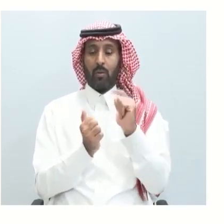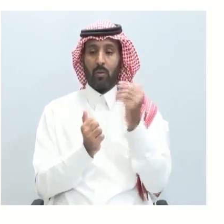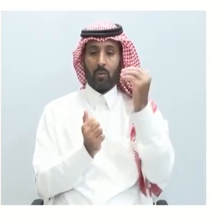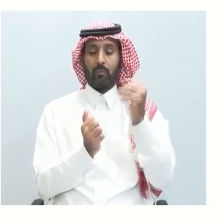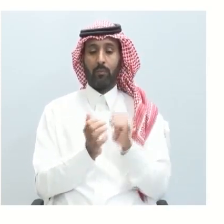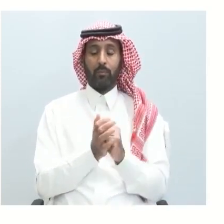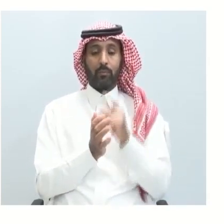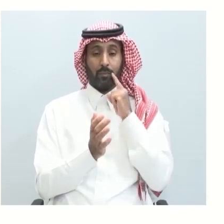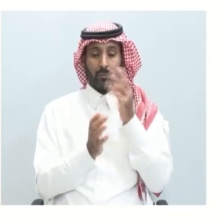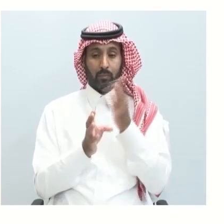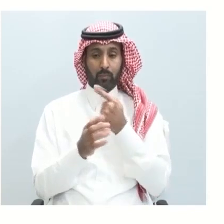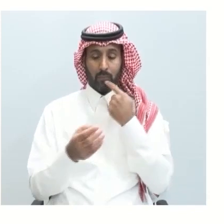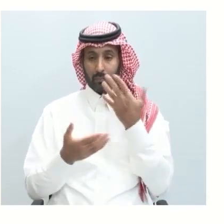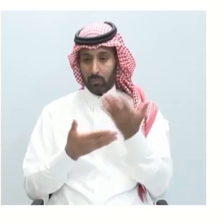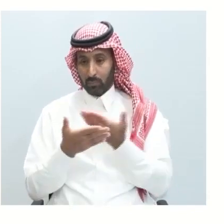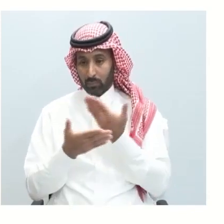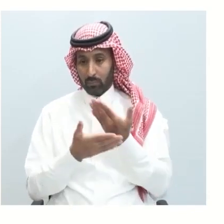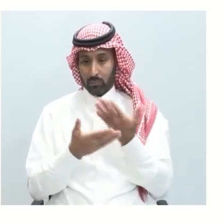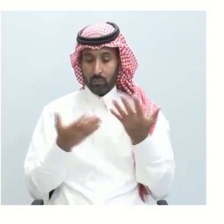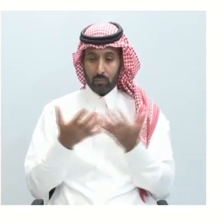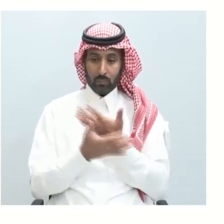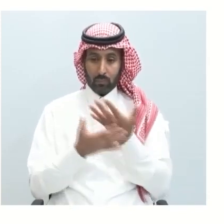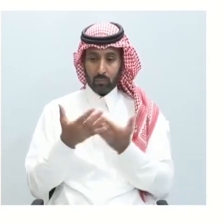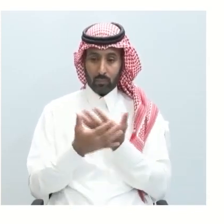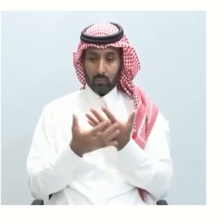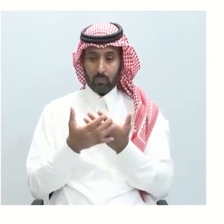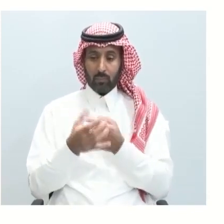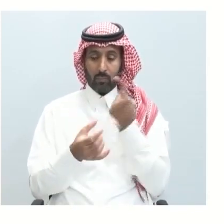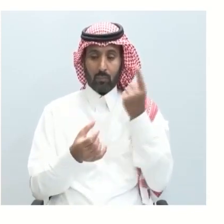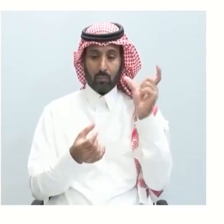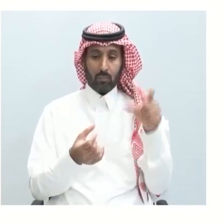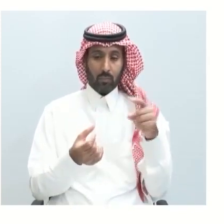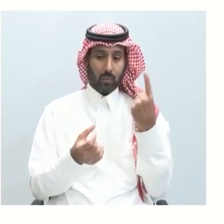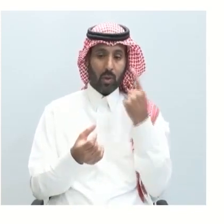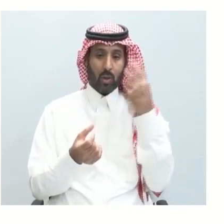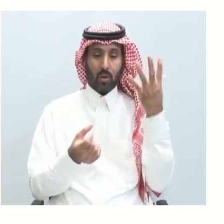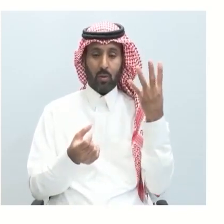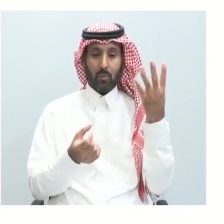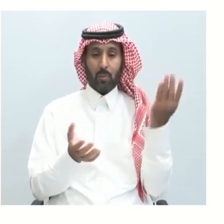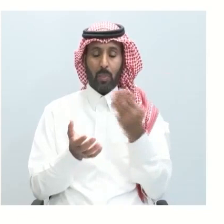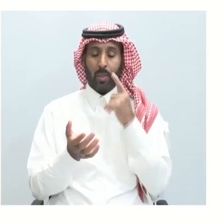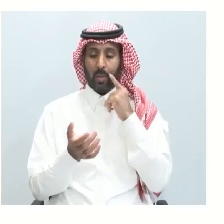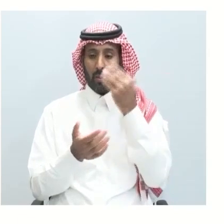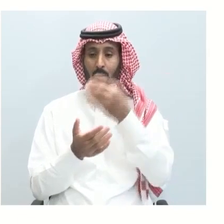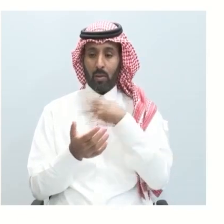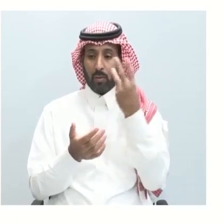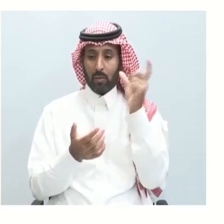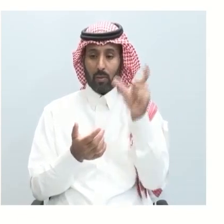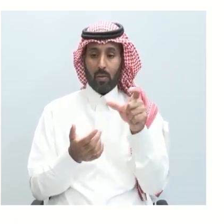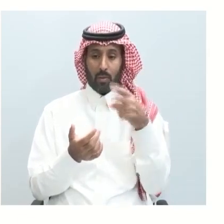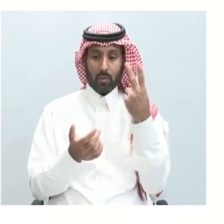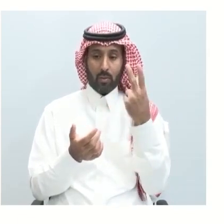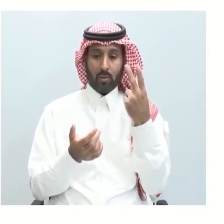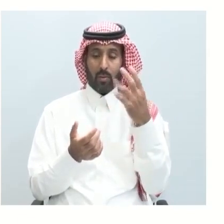هنا المتفاعلات المعامل للماده الاولى اربعه والمعامل للماده الثانيه